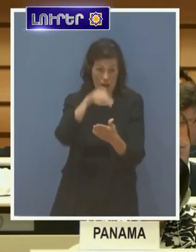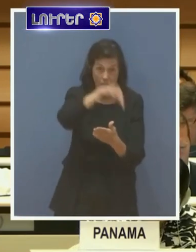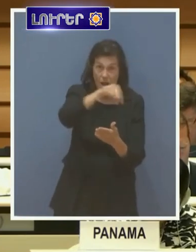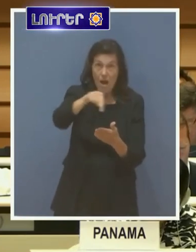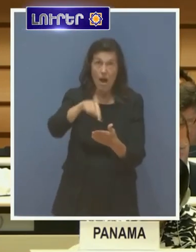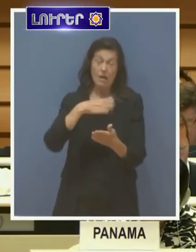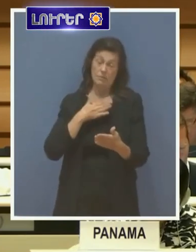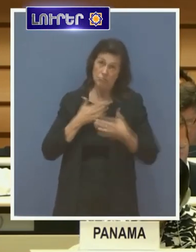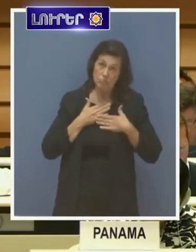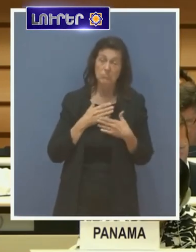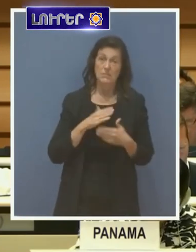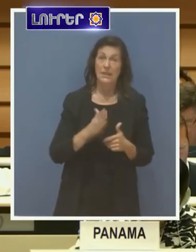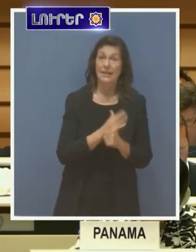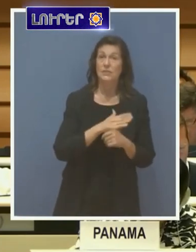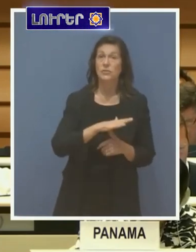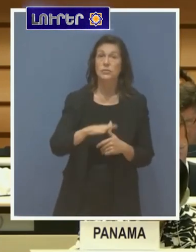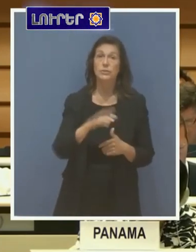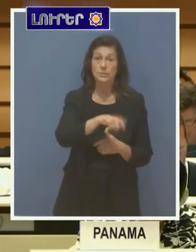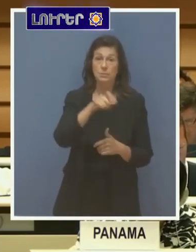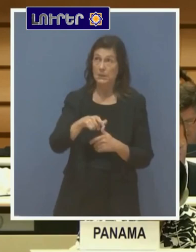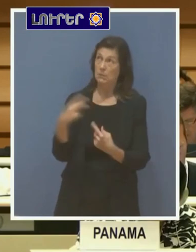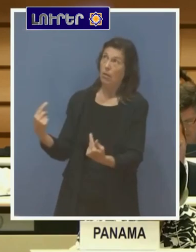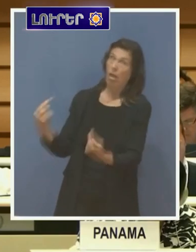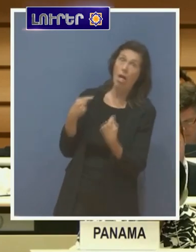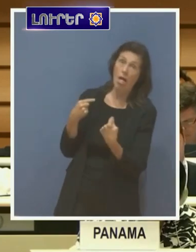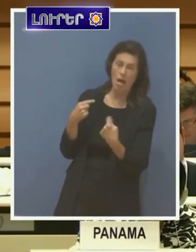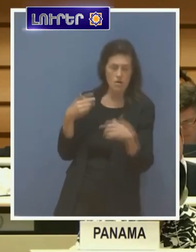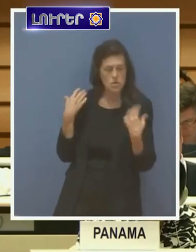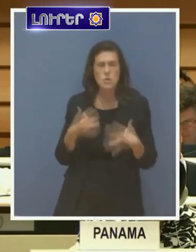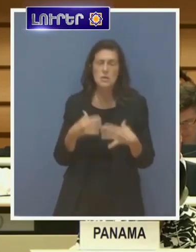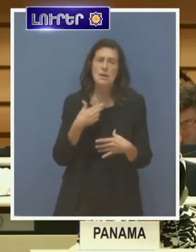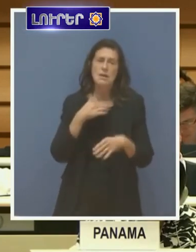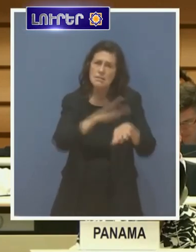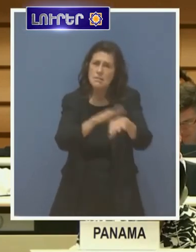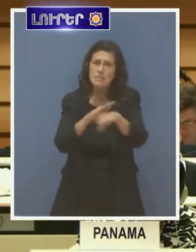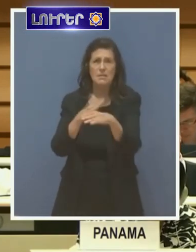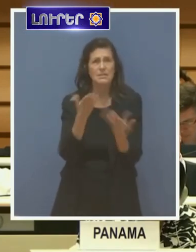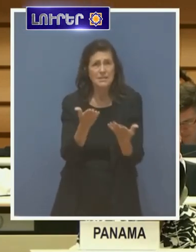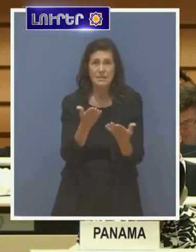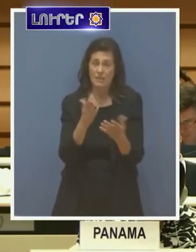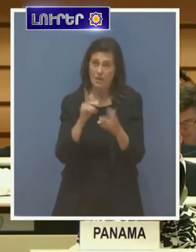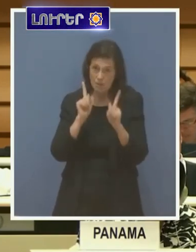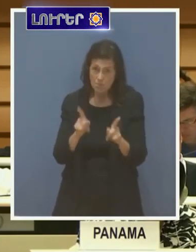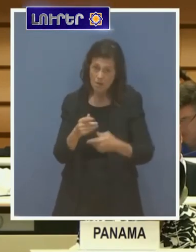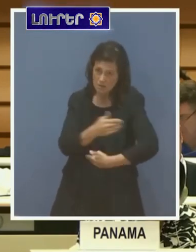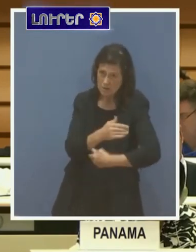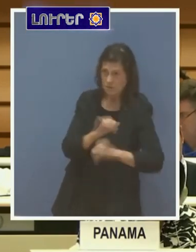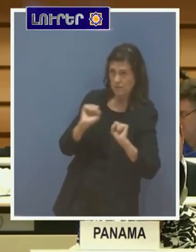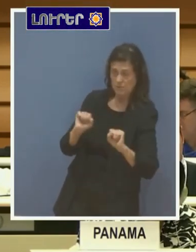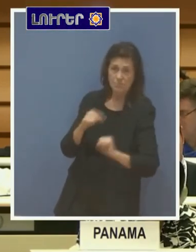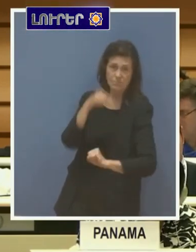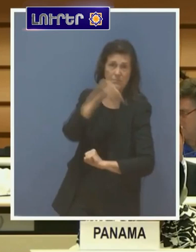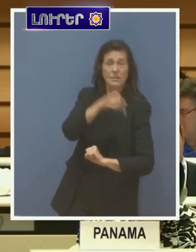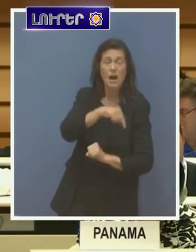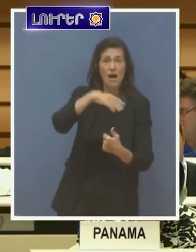իրենց իրավունքներու իրացումը մեխանիզմներ գտնելու պատրաստակամություն 100 տարվա պայքարեն եւ տոկունութենէ ետք, որը մենք կնշենք